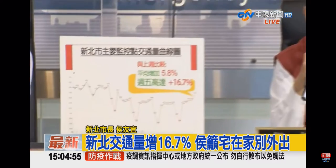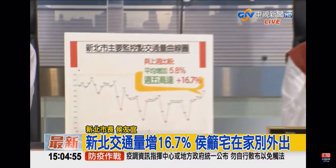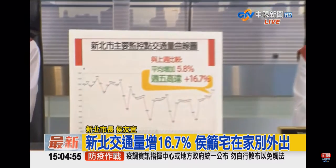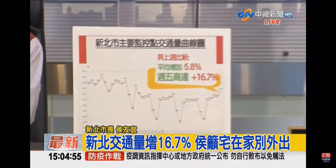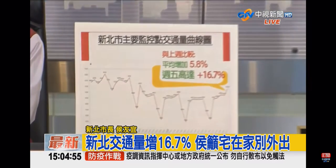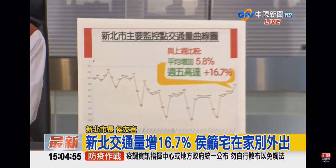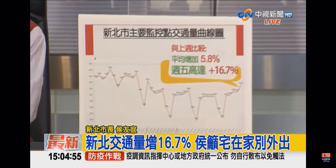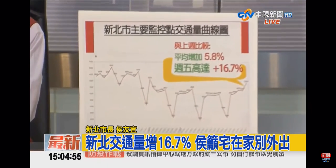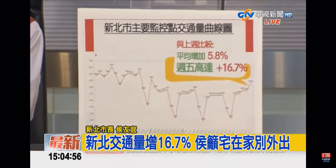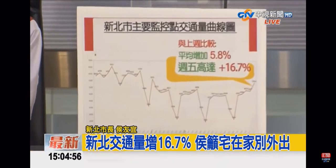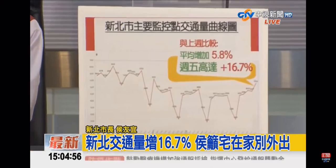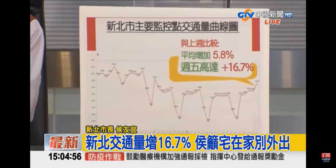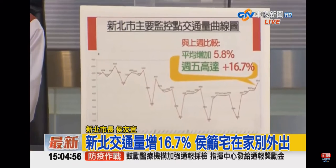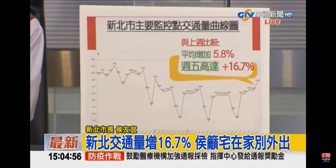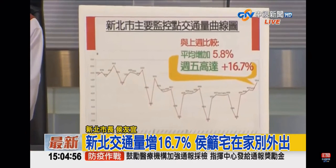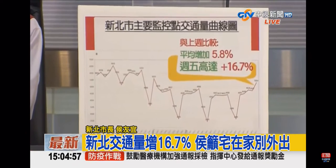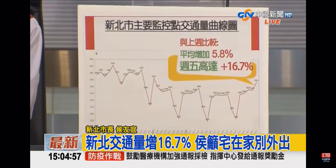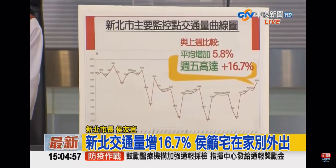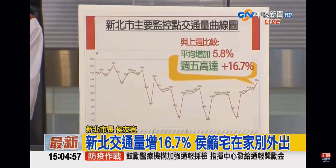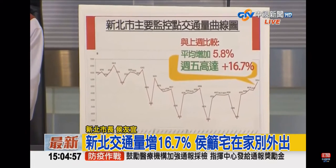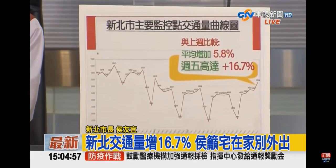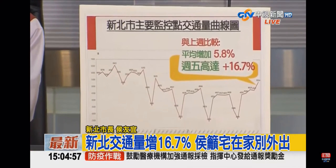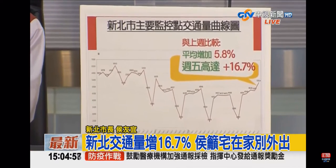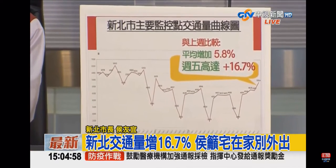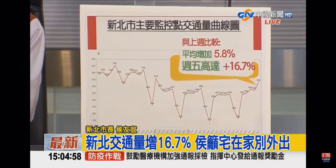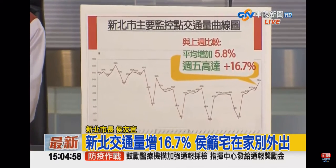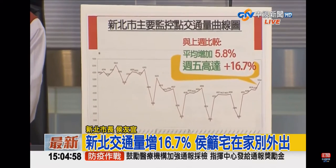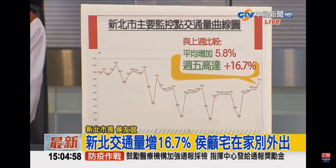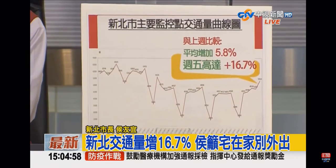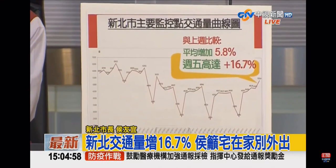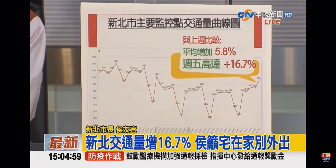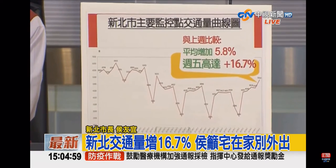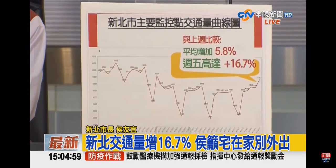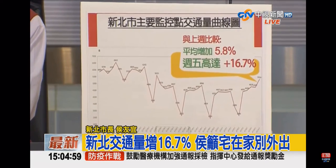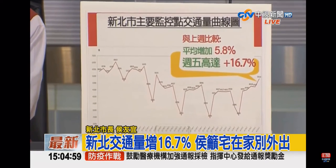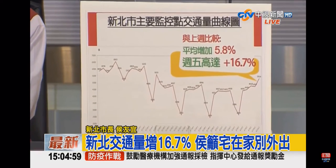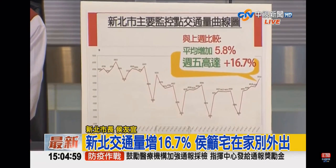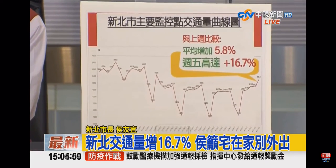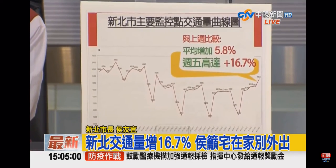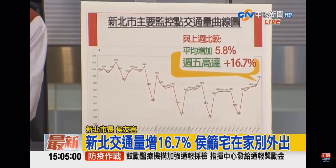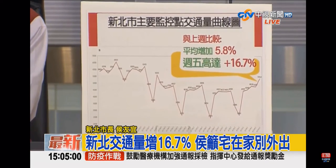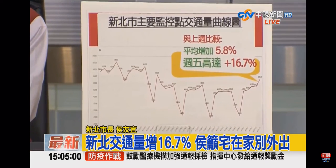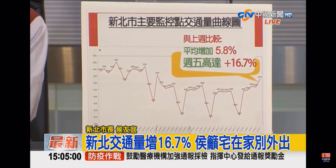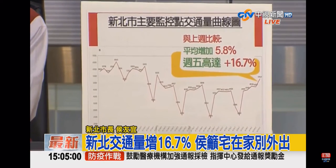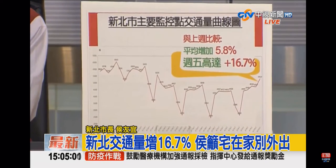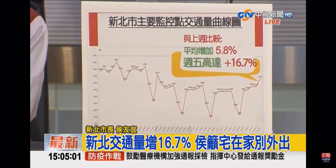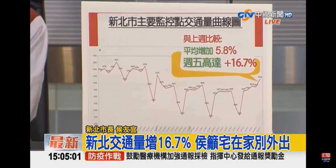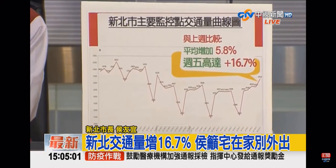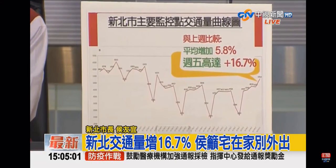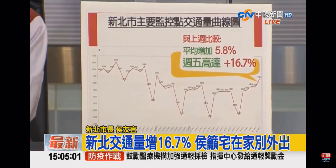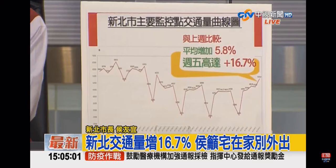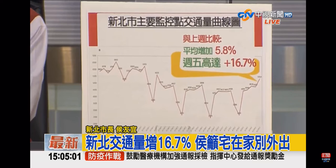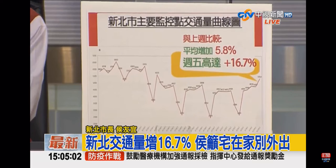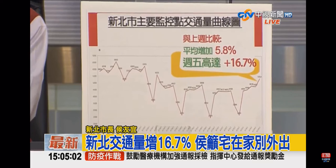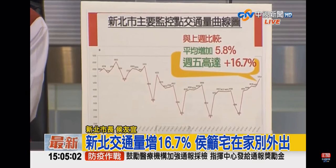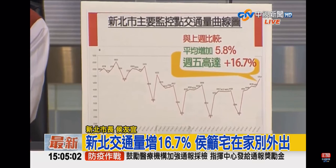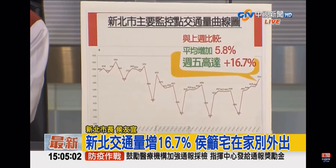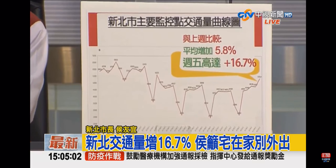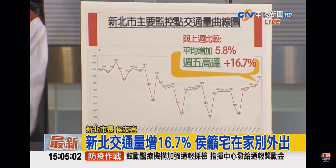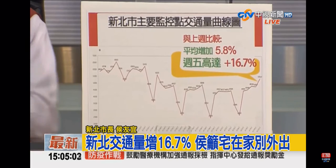的使用，各位看到红线就是最近本周这几天 U-bike 的